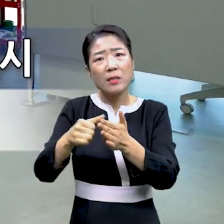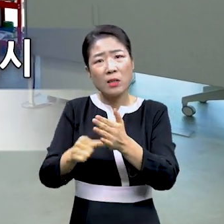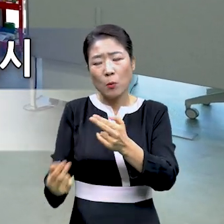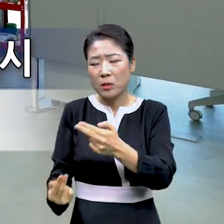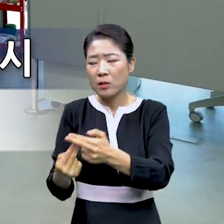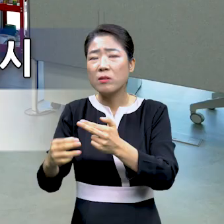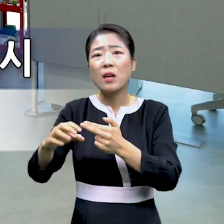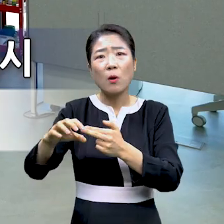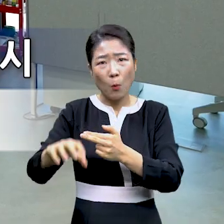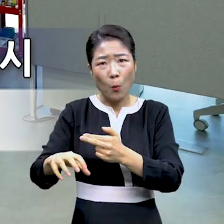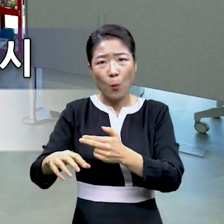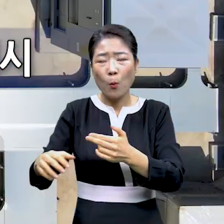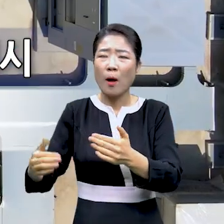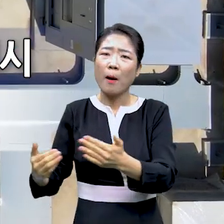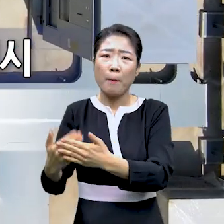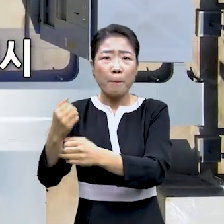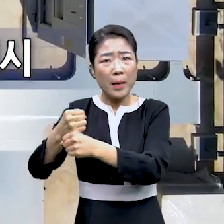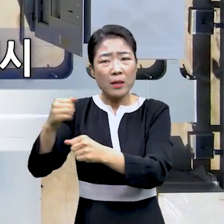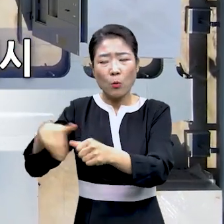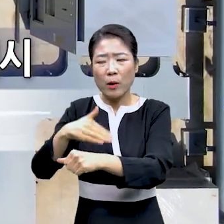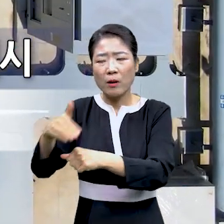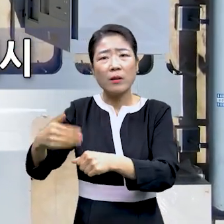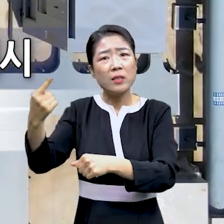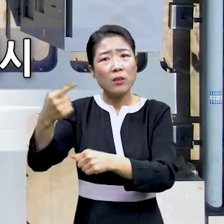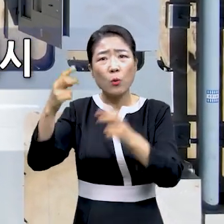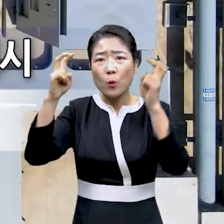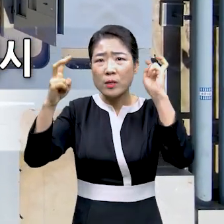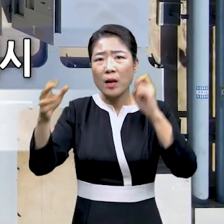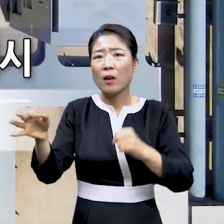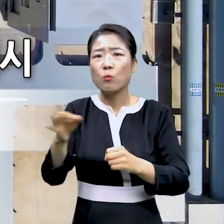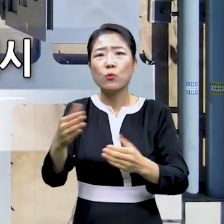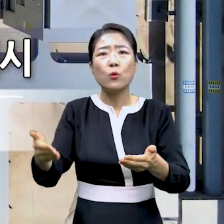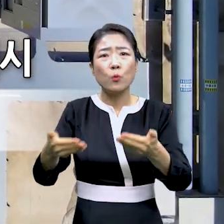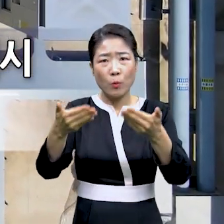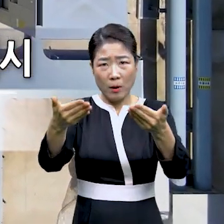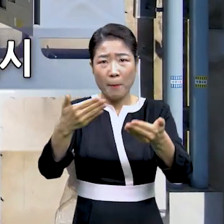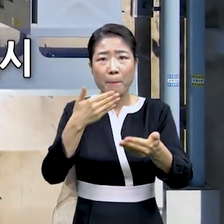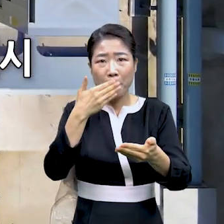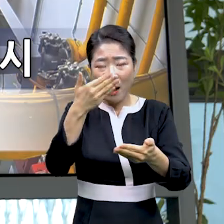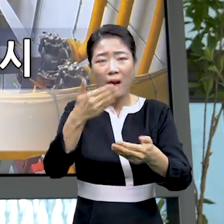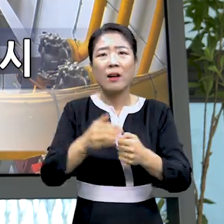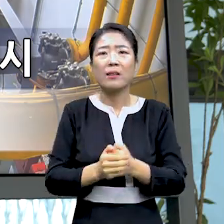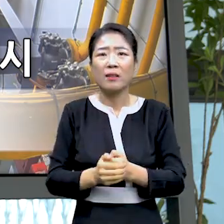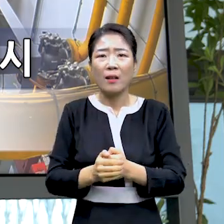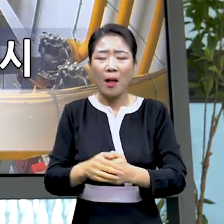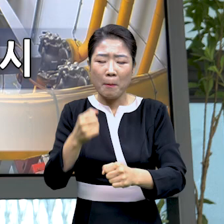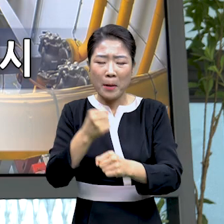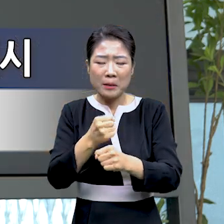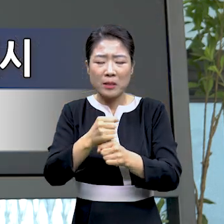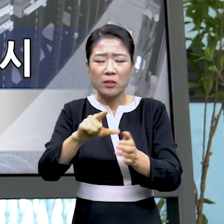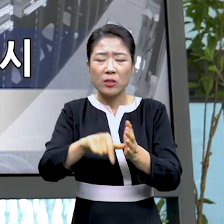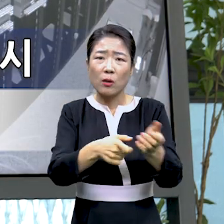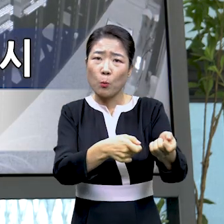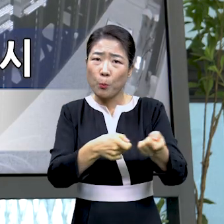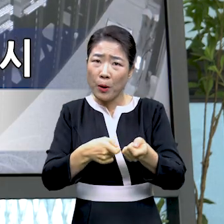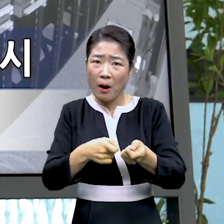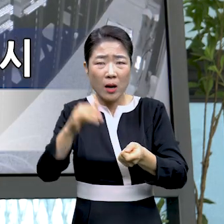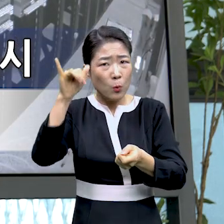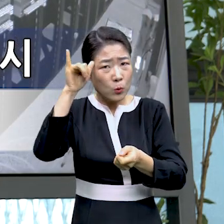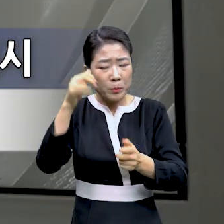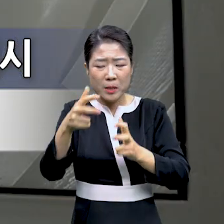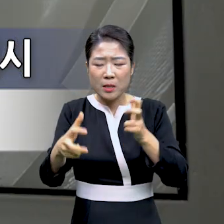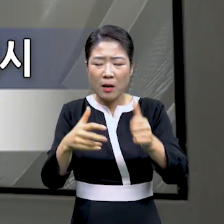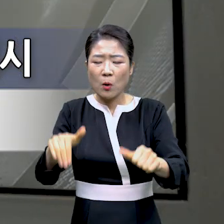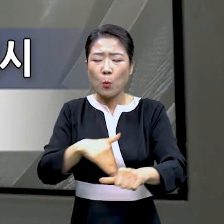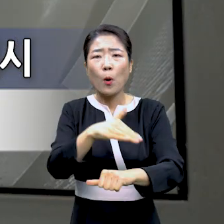저장 공간 개발 환경을 천여개의 기업에게 무료로 제공할 수 있게 됐으며 개발 시간도 단축돼 인공지능 산업